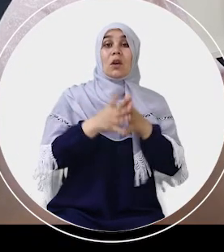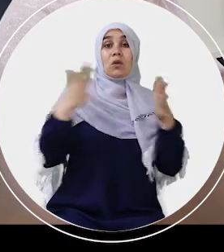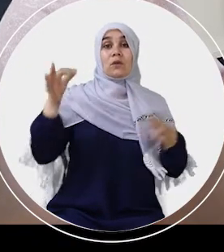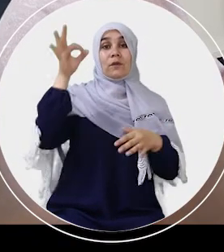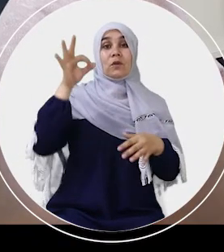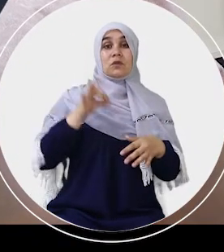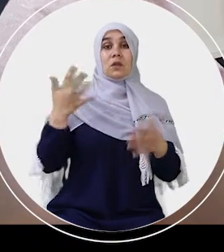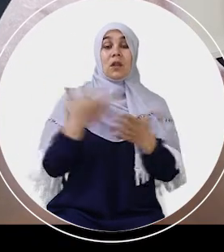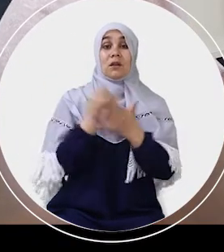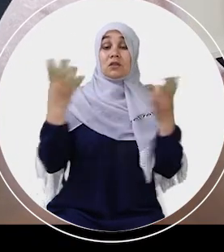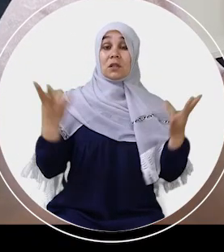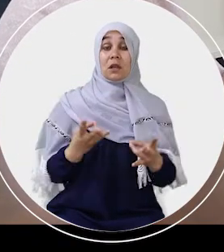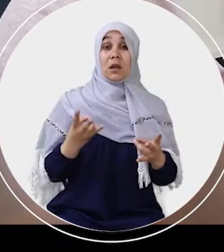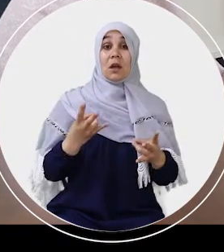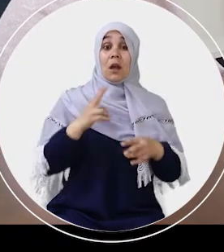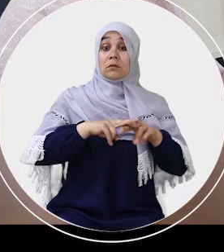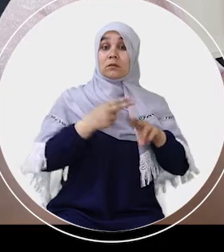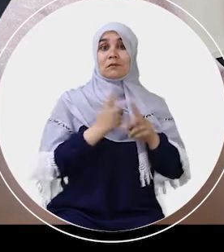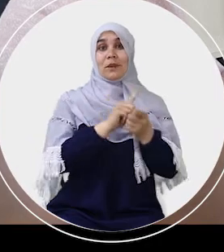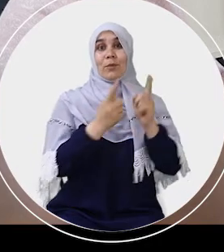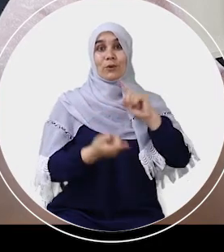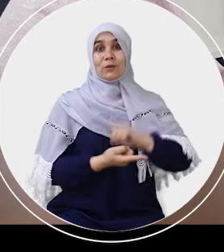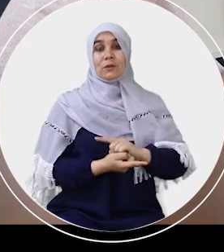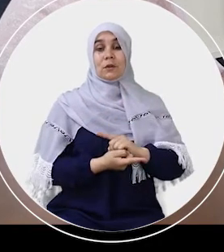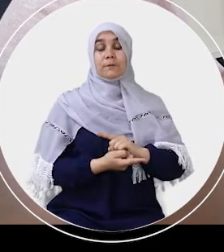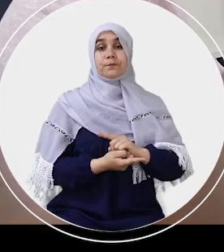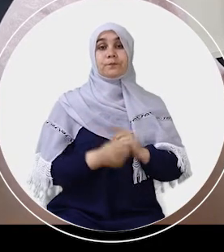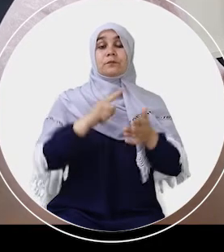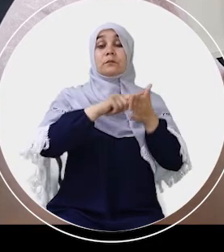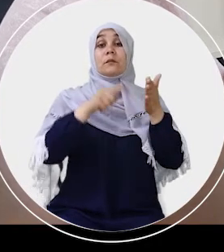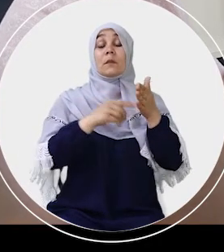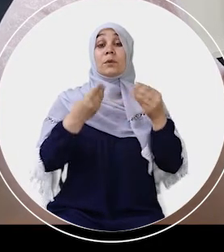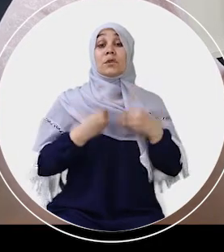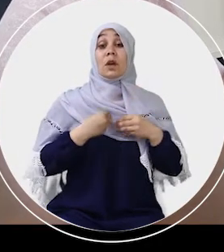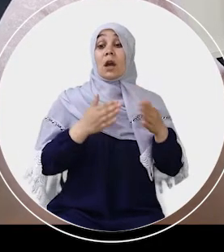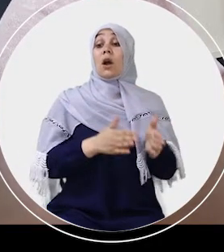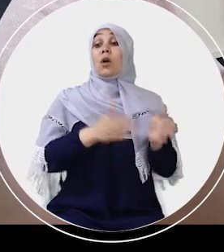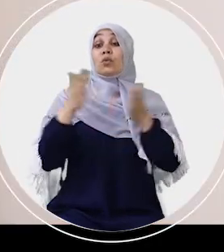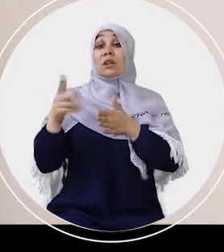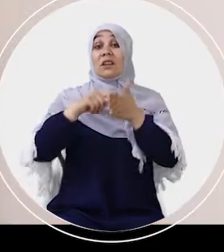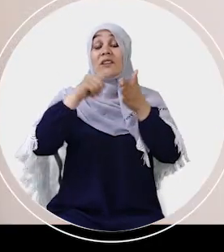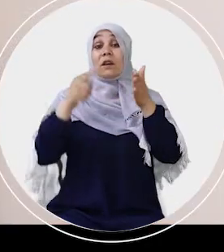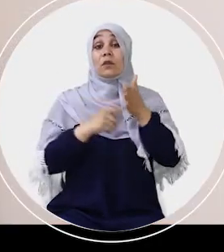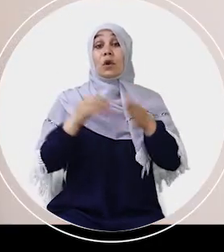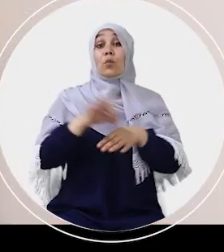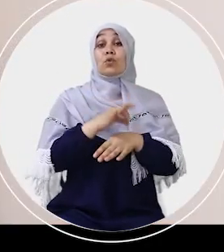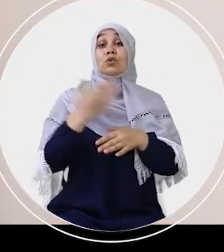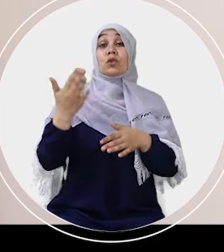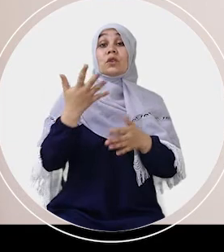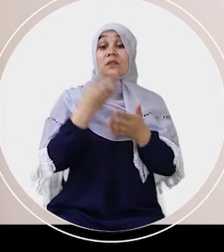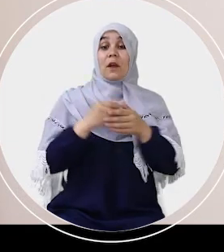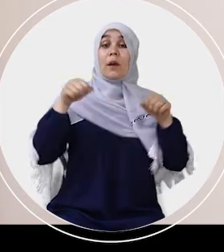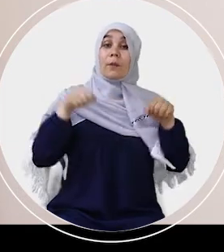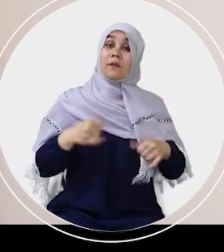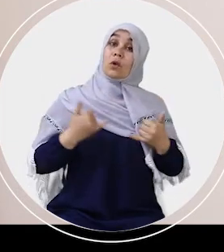foiz egallashi kerak. Lekin bu yerda uni teskarisi. Undan keyingi savolga o'tadigan bo'lsak, turmush o'rtog'ingiz